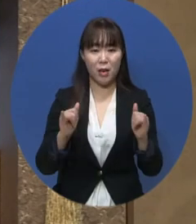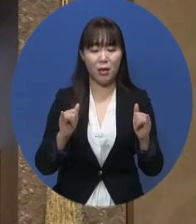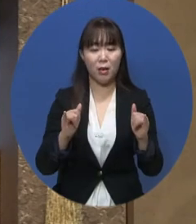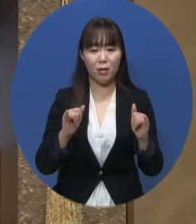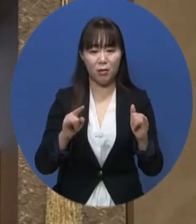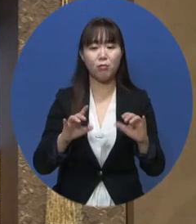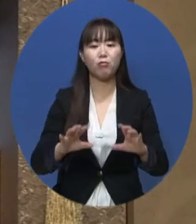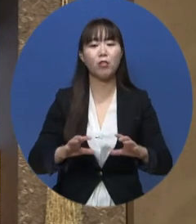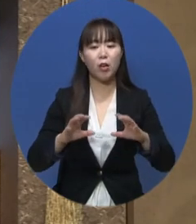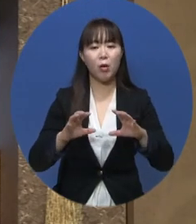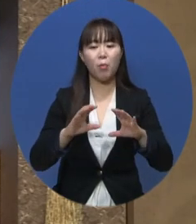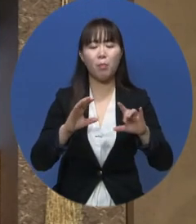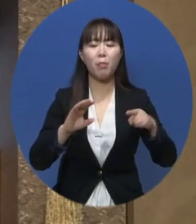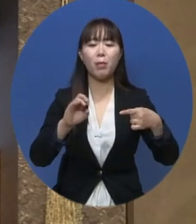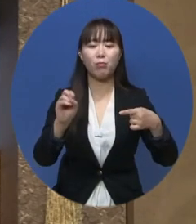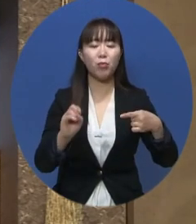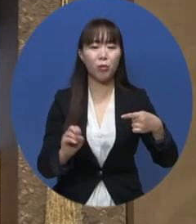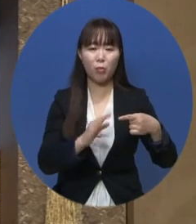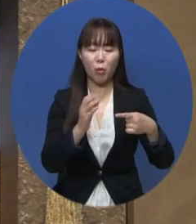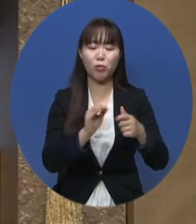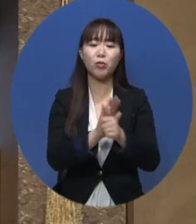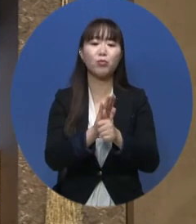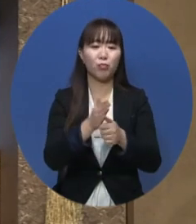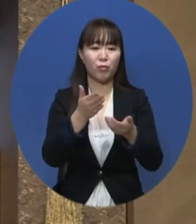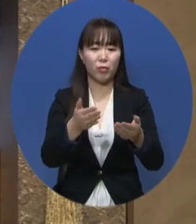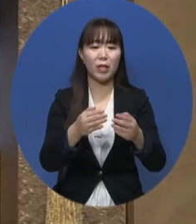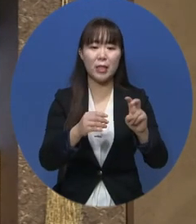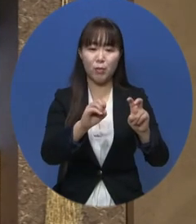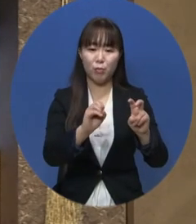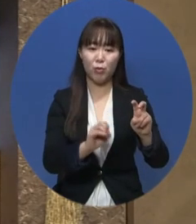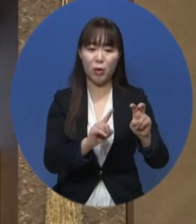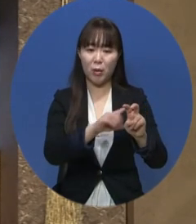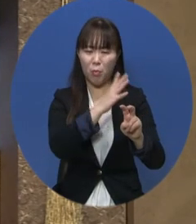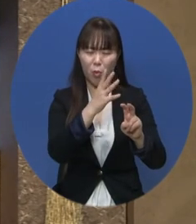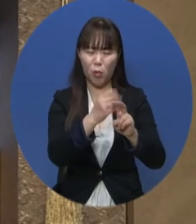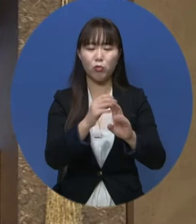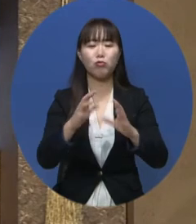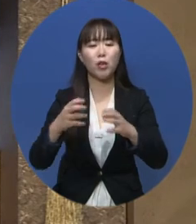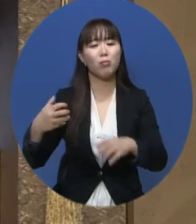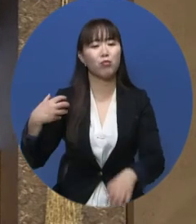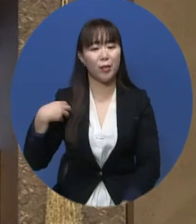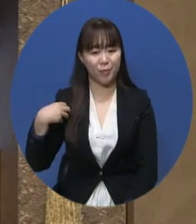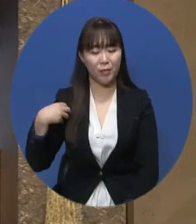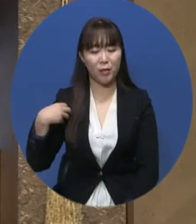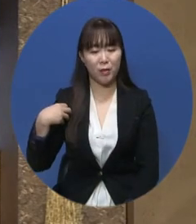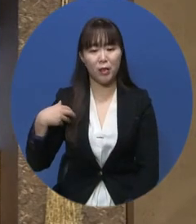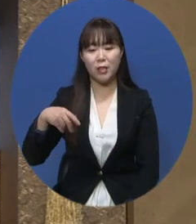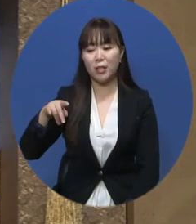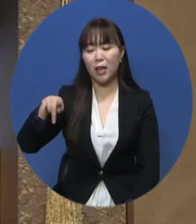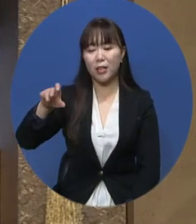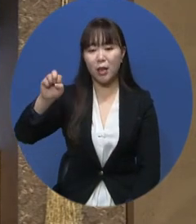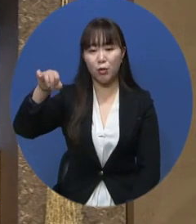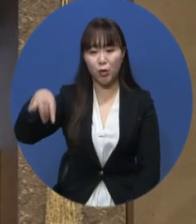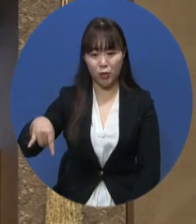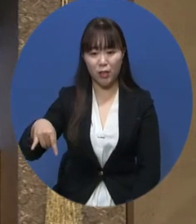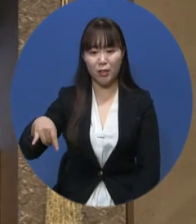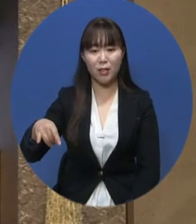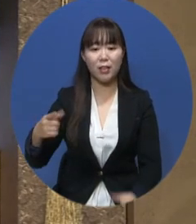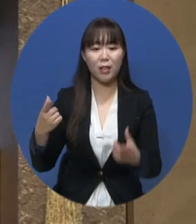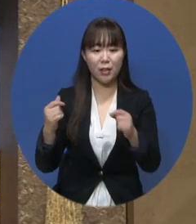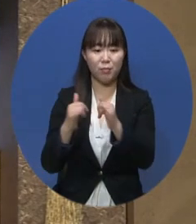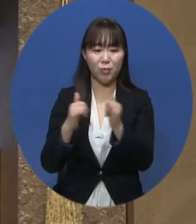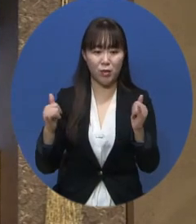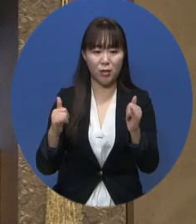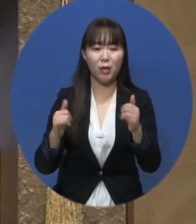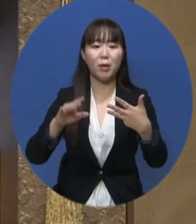국민기초생활수급자라고 하는 분들은 국가가 네. 100% 지원을 해줍니다. 이 20%를 국가가 다 부담을 해주고 네. 이제 차상위